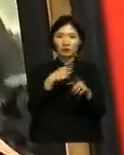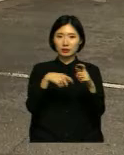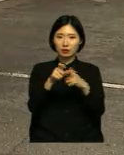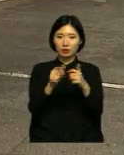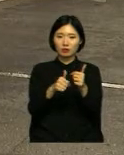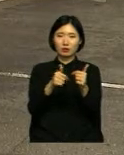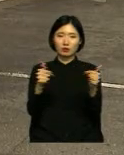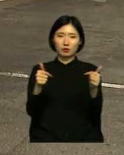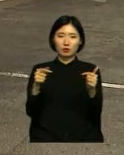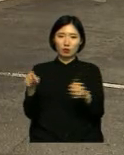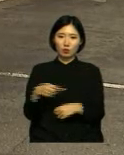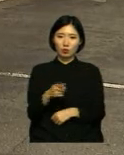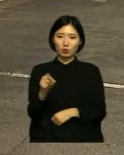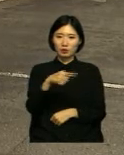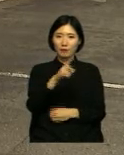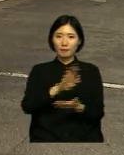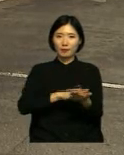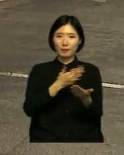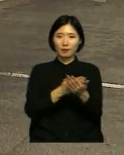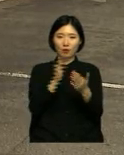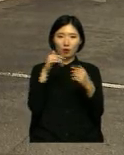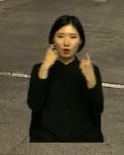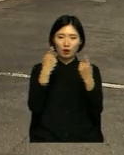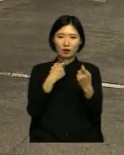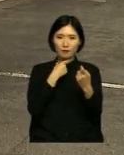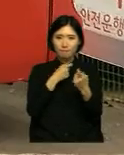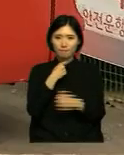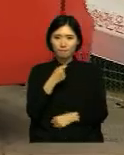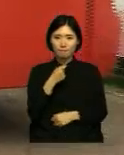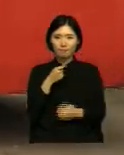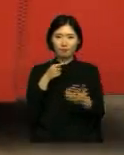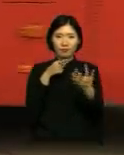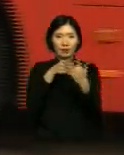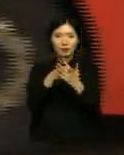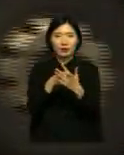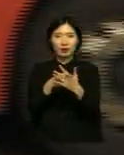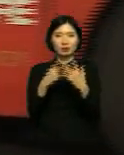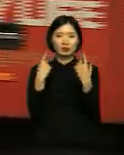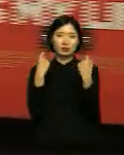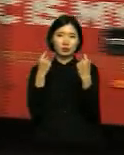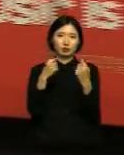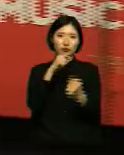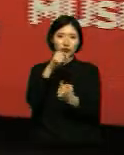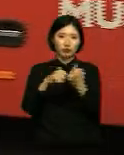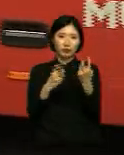증차하고 노선을 변경하는 등 관광객들의 요구를 살펴 지속적으로